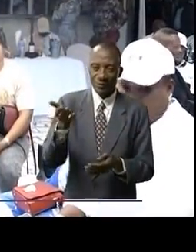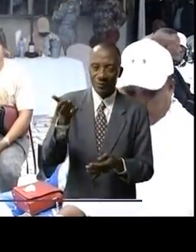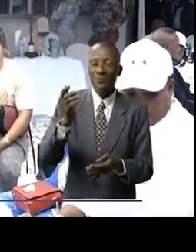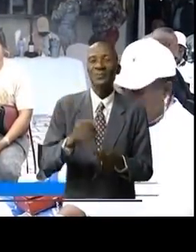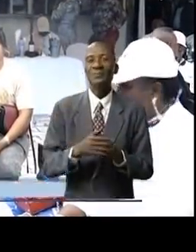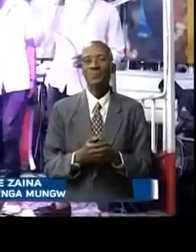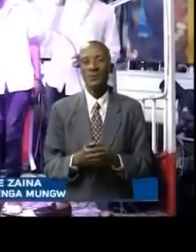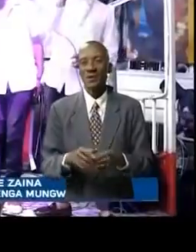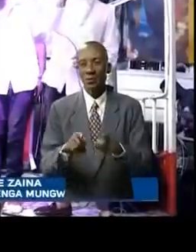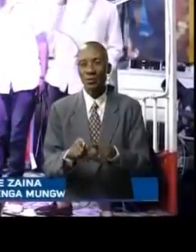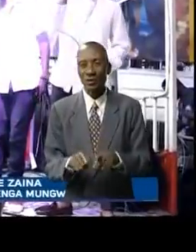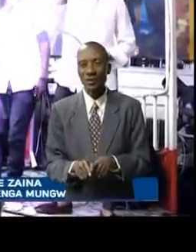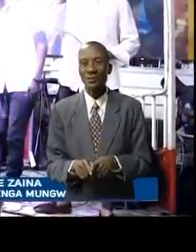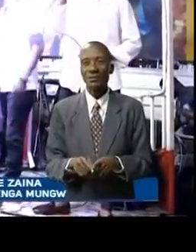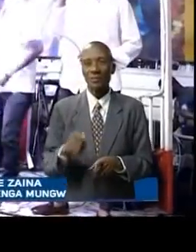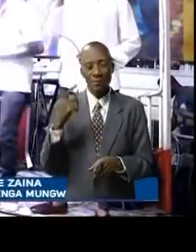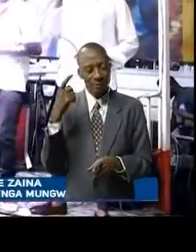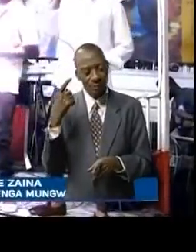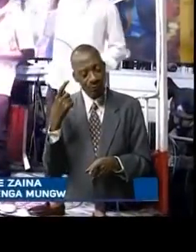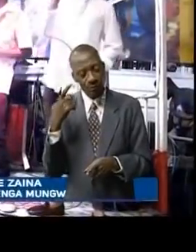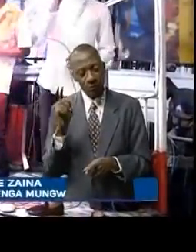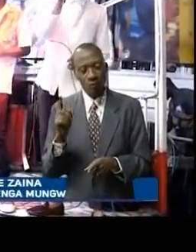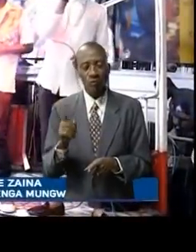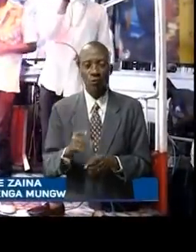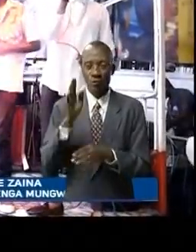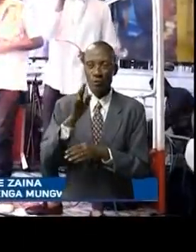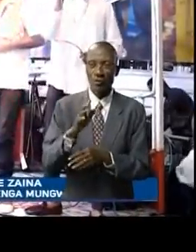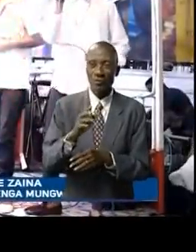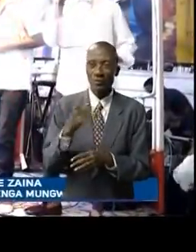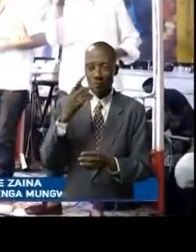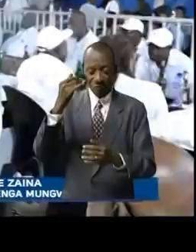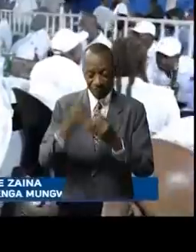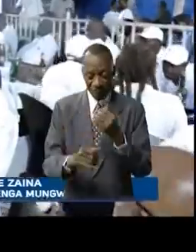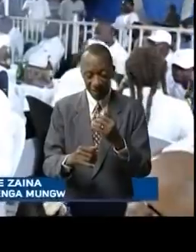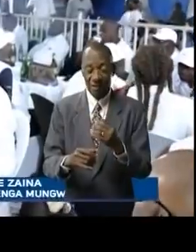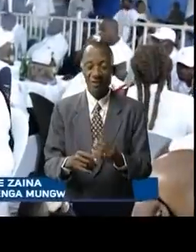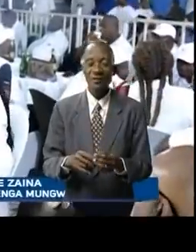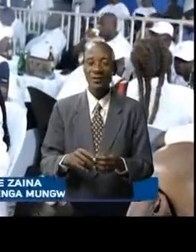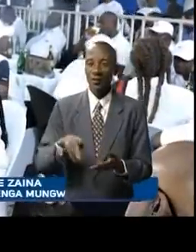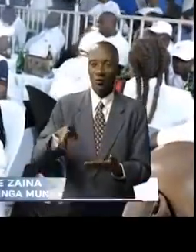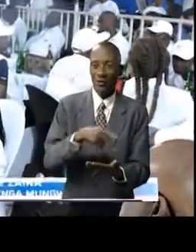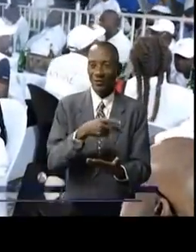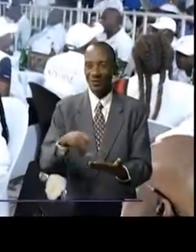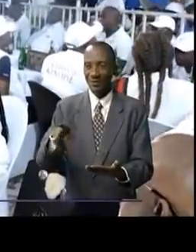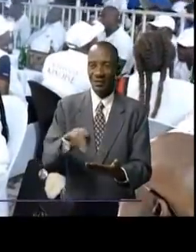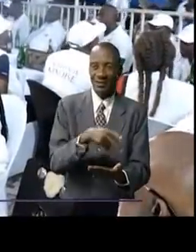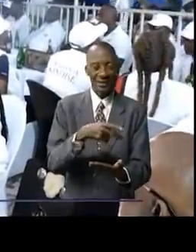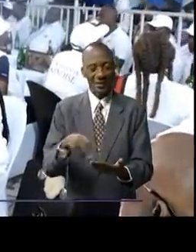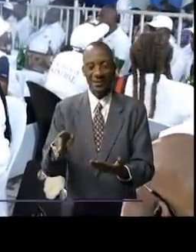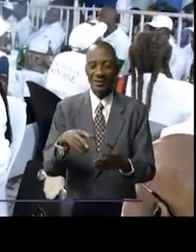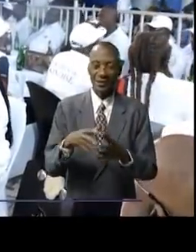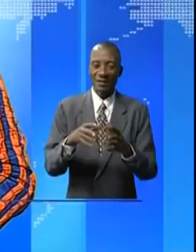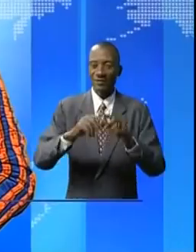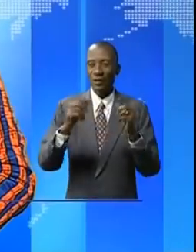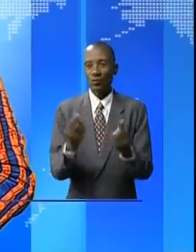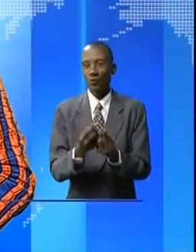plusieurs actions et les hôtes de la soirée n'ont pas hésité d'exhiber quelques pas de danse avec le président d'honneur André